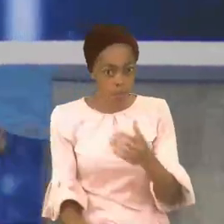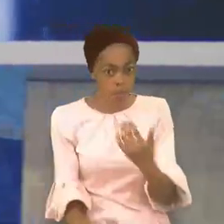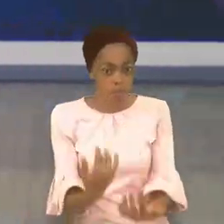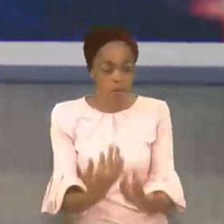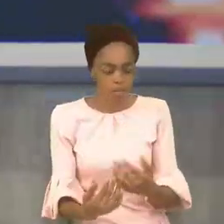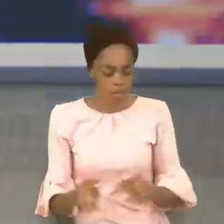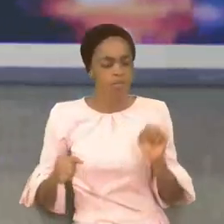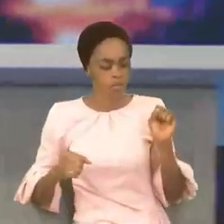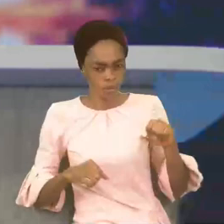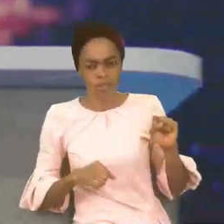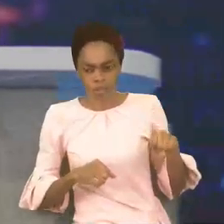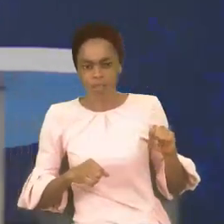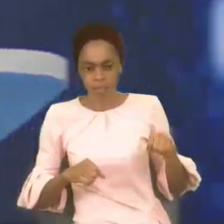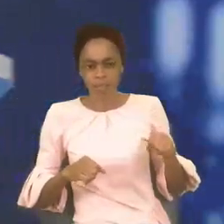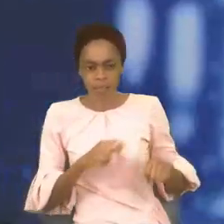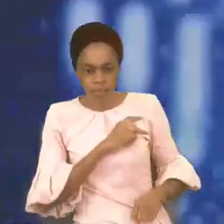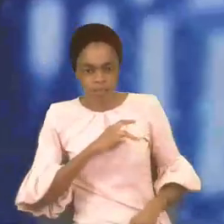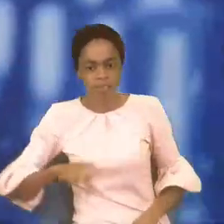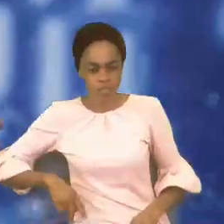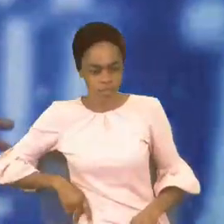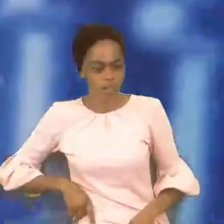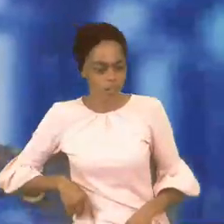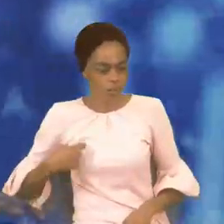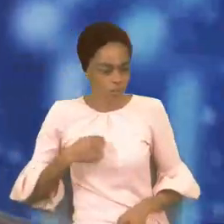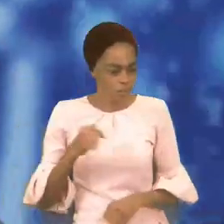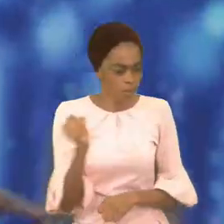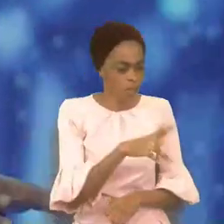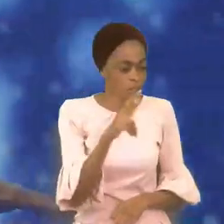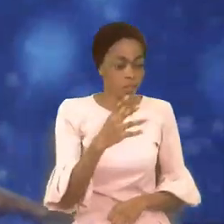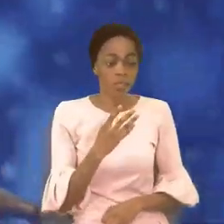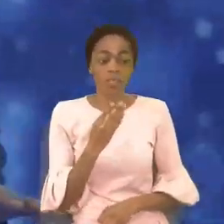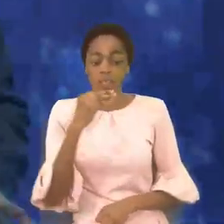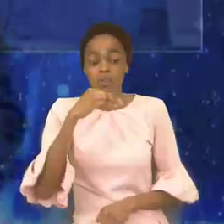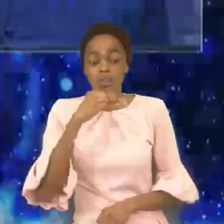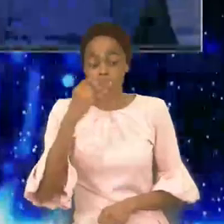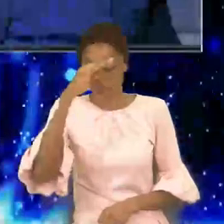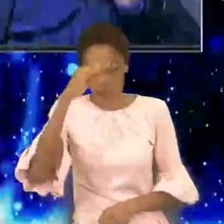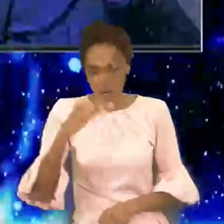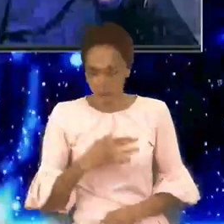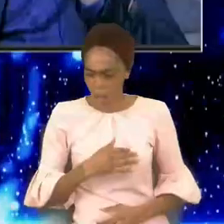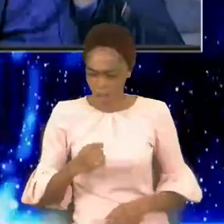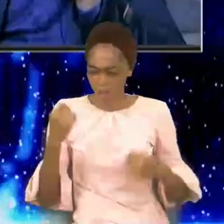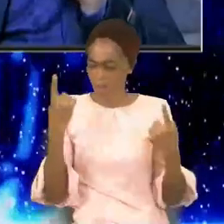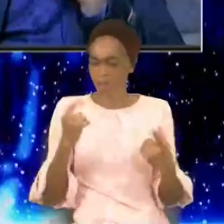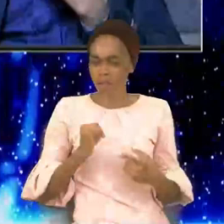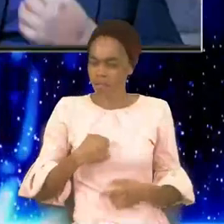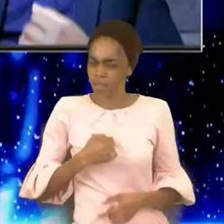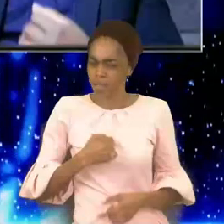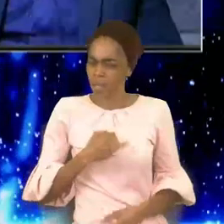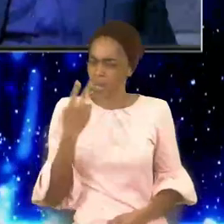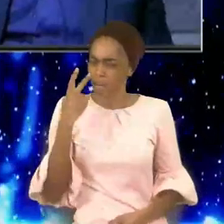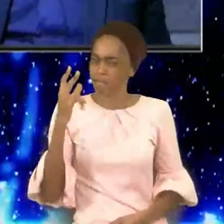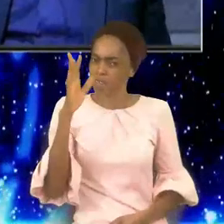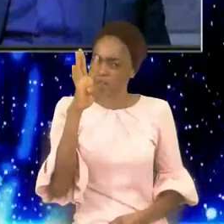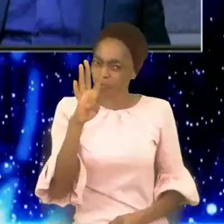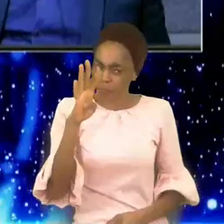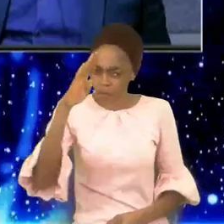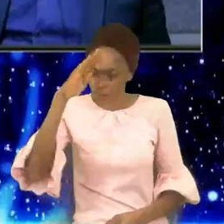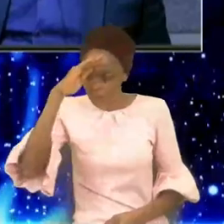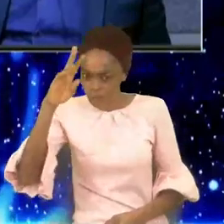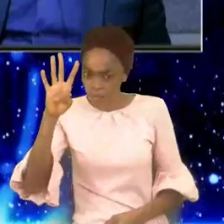fournaise? Ils ont dit oui, Nebuchadnezzar, roi. Alors il dit, je vois 4 hommes. Ils ne sont